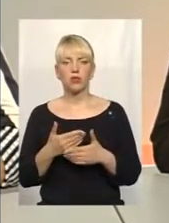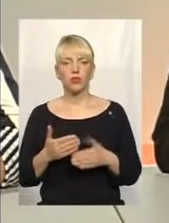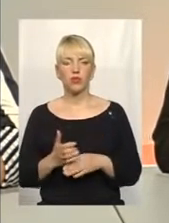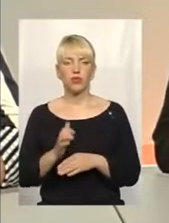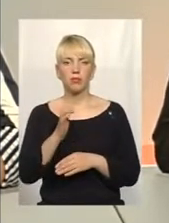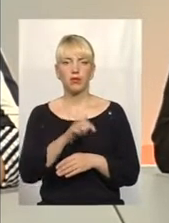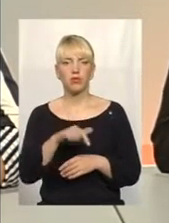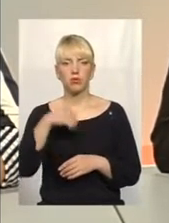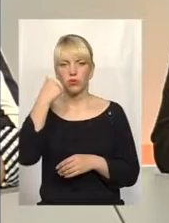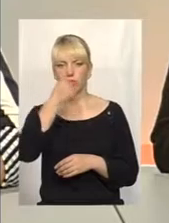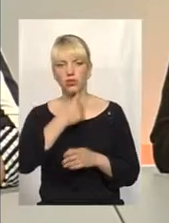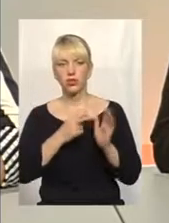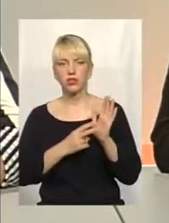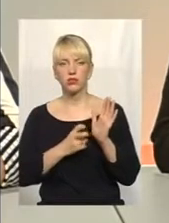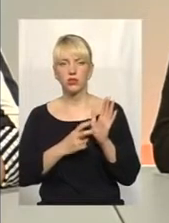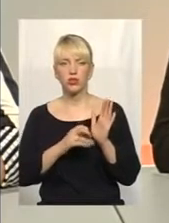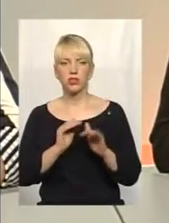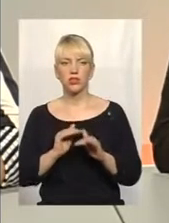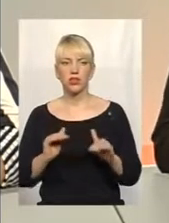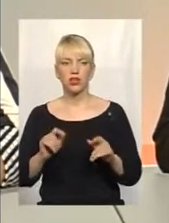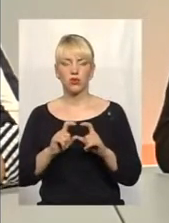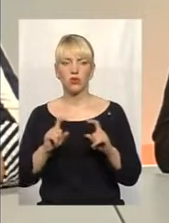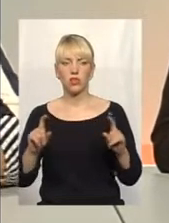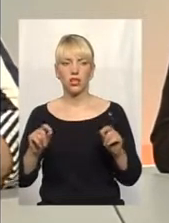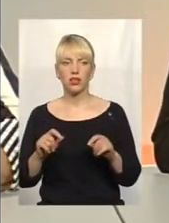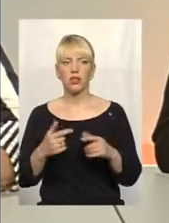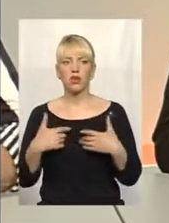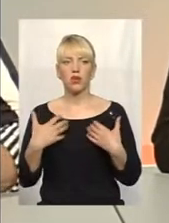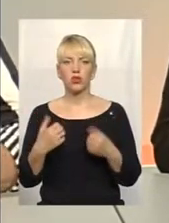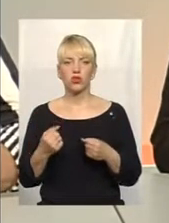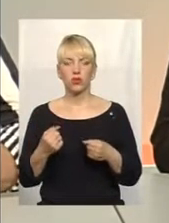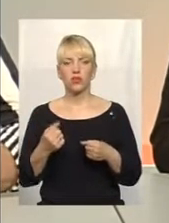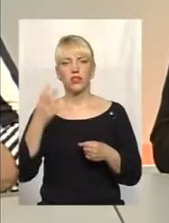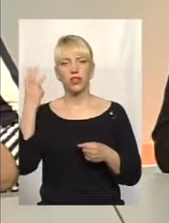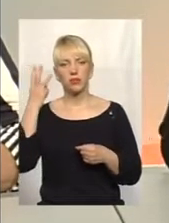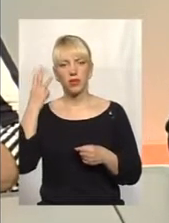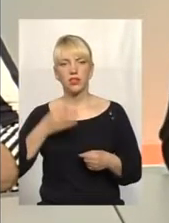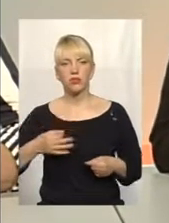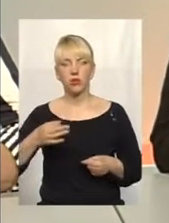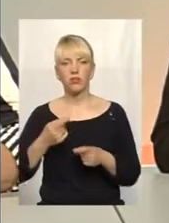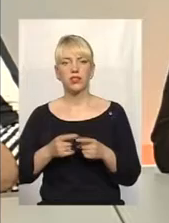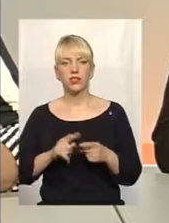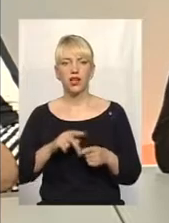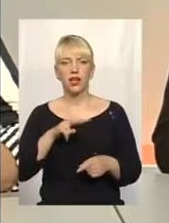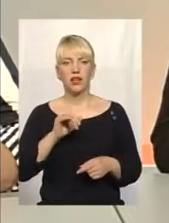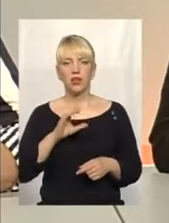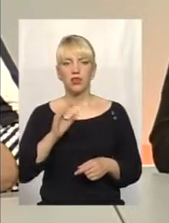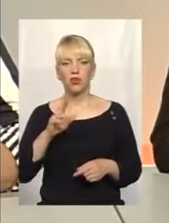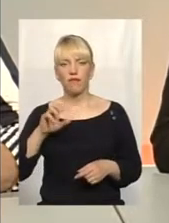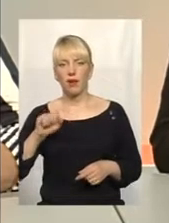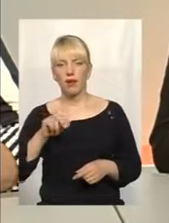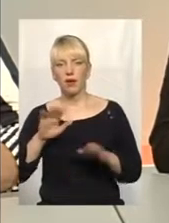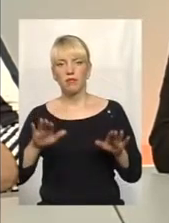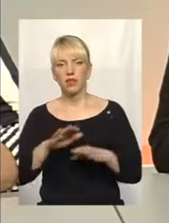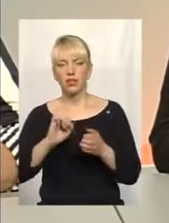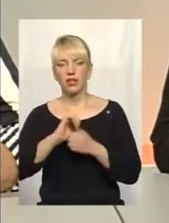в цьому році 700 дітей у заклади оздоровлення Хмельницької області. Це у нас Лісова пісня,